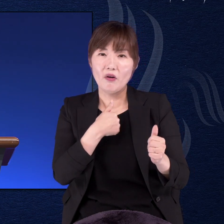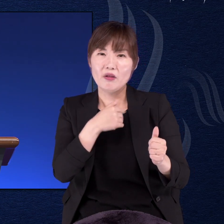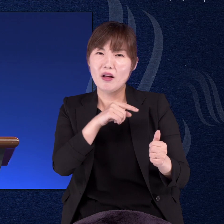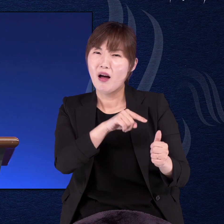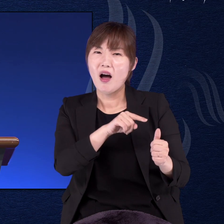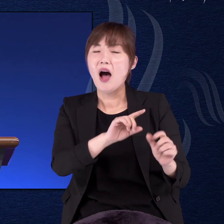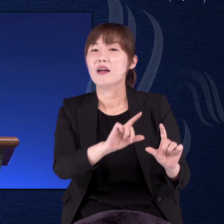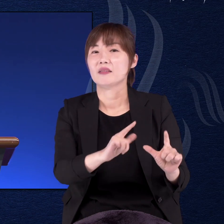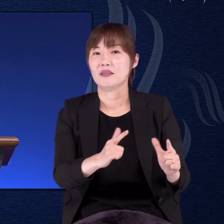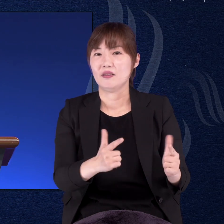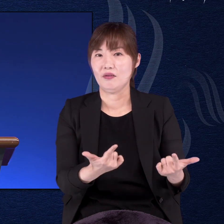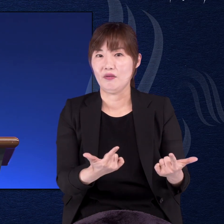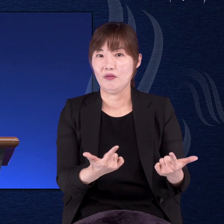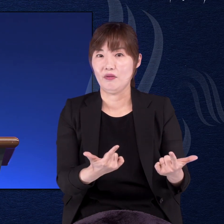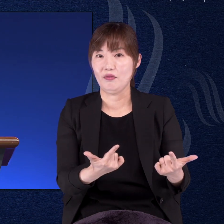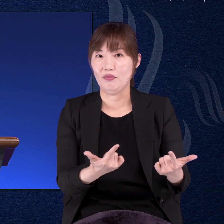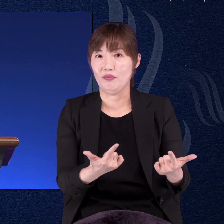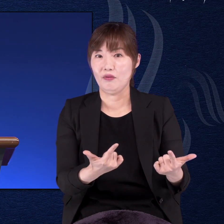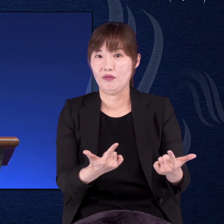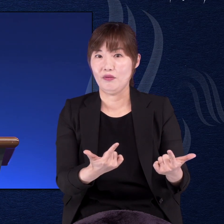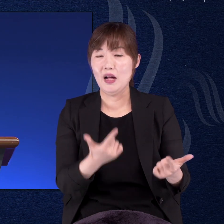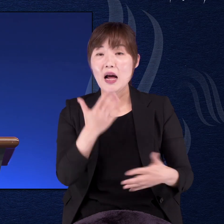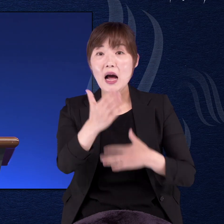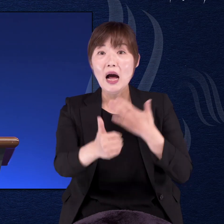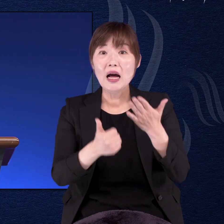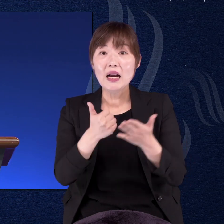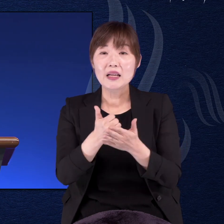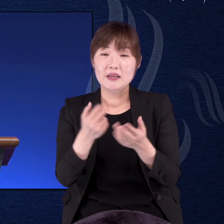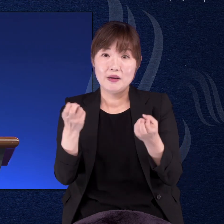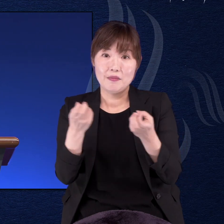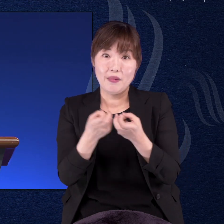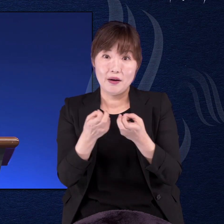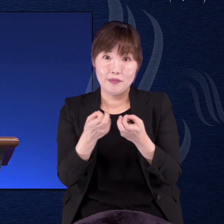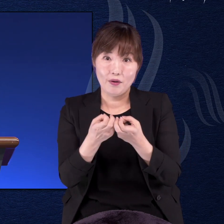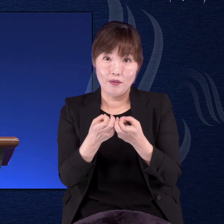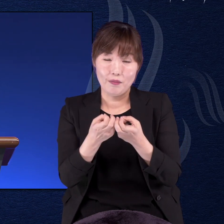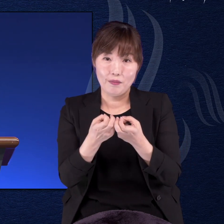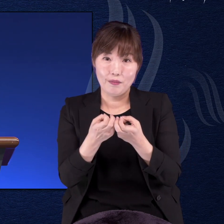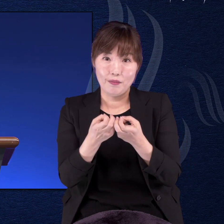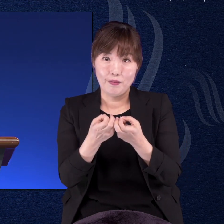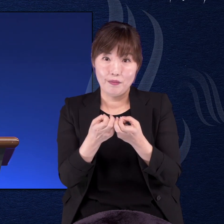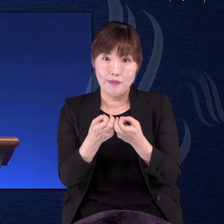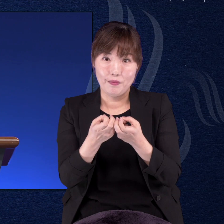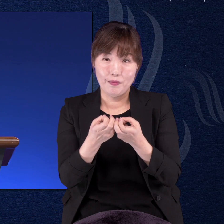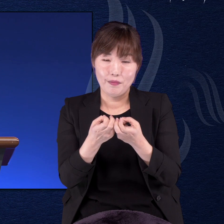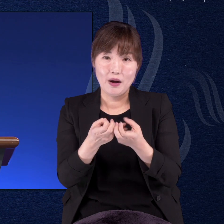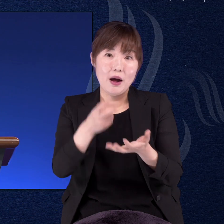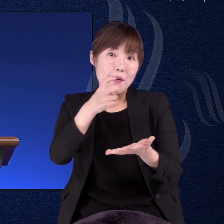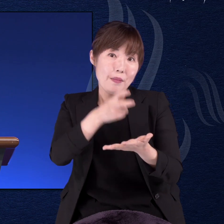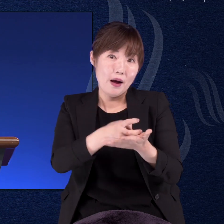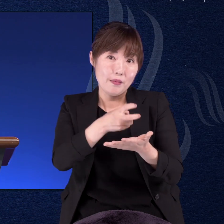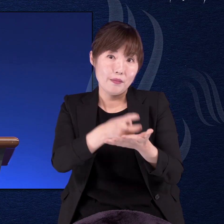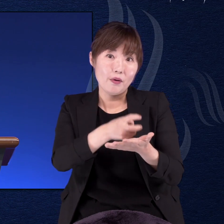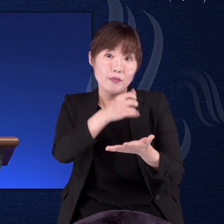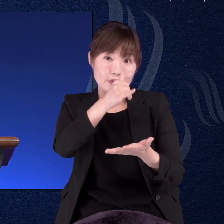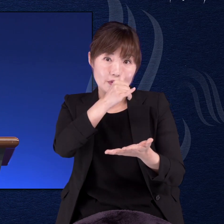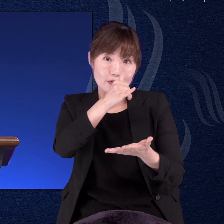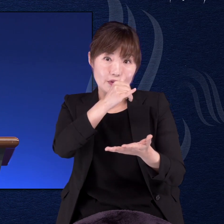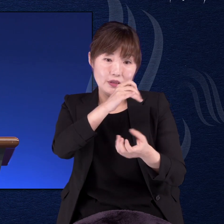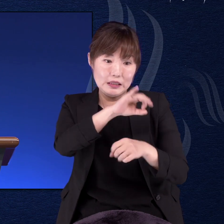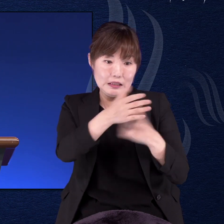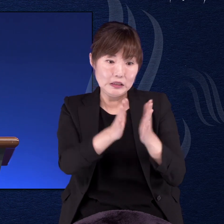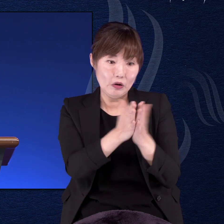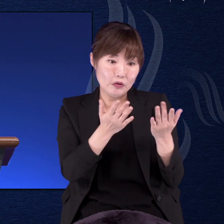하나님의 방법이 있어요. 그 방법이 바로 이 말씀 안에 있습니다. 우리는